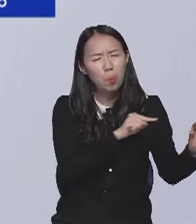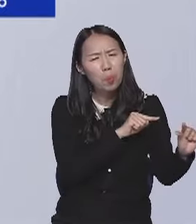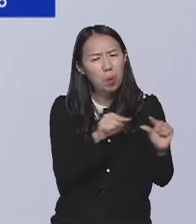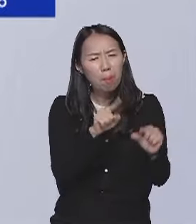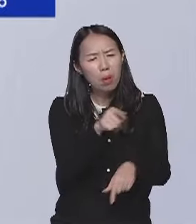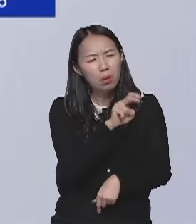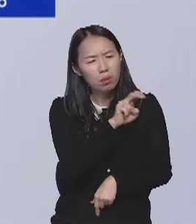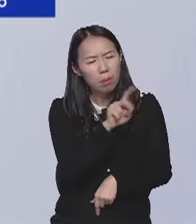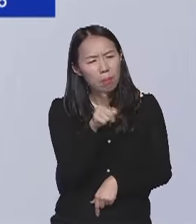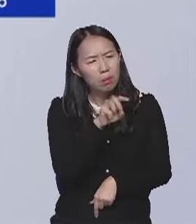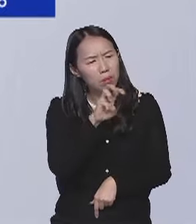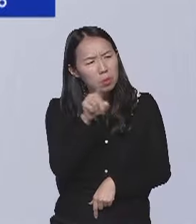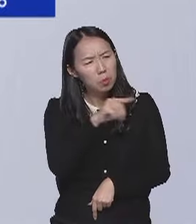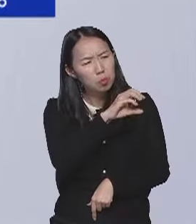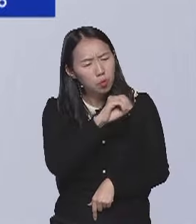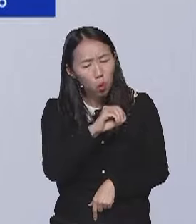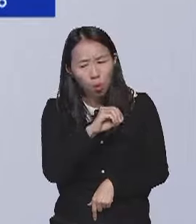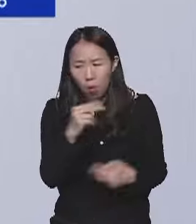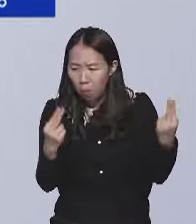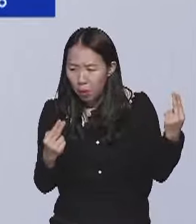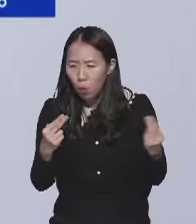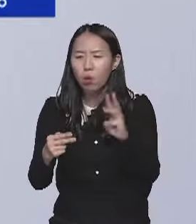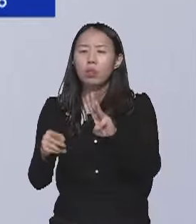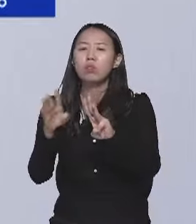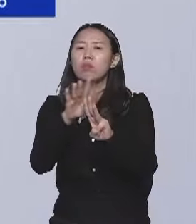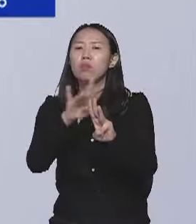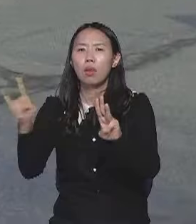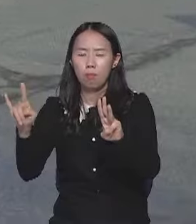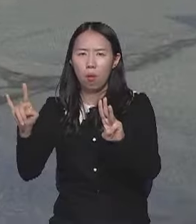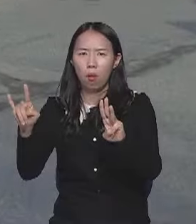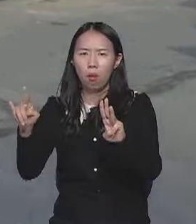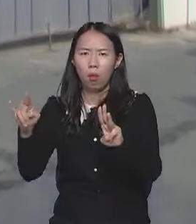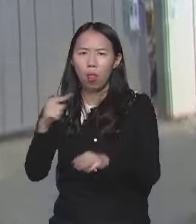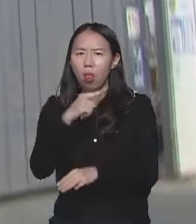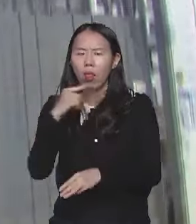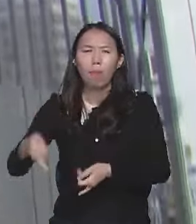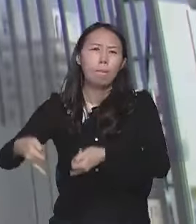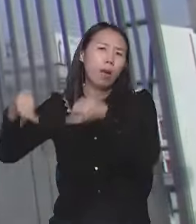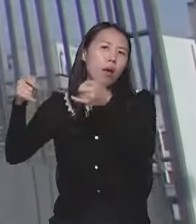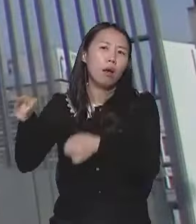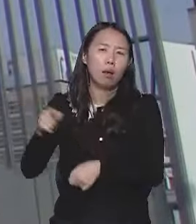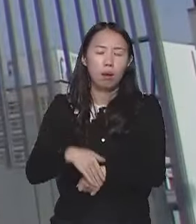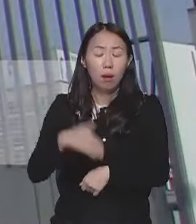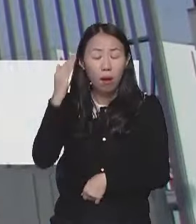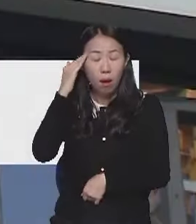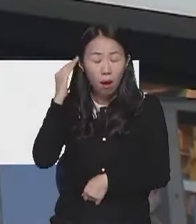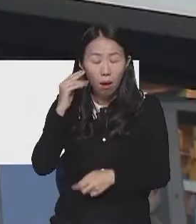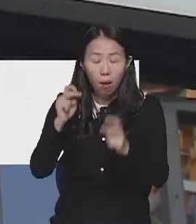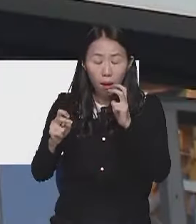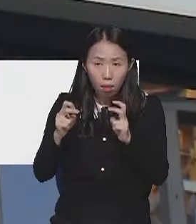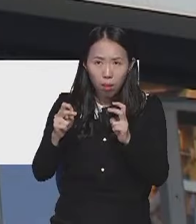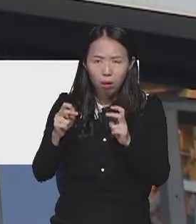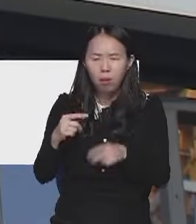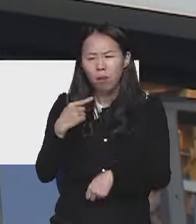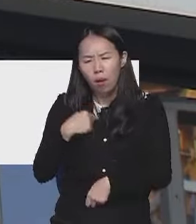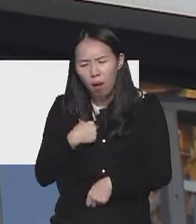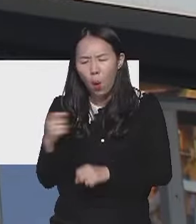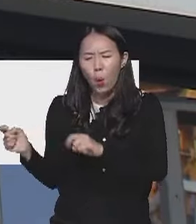120에서 30% 세배에 육박하는 수치입니다 금융권에 따르면 한국 건설이 기업 회생을 위한